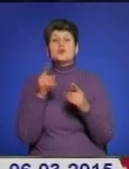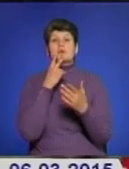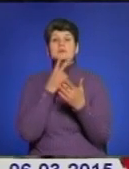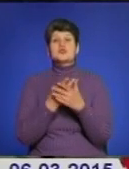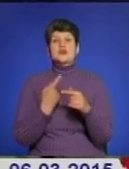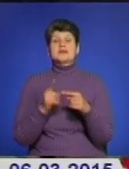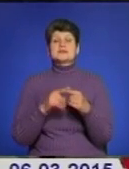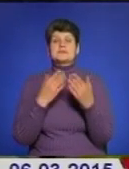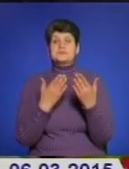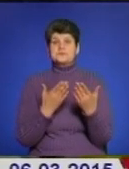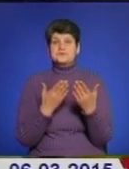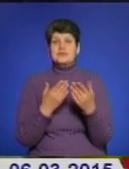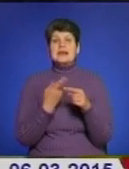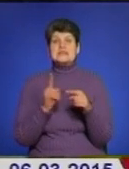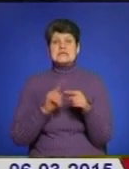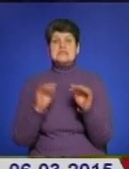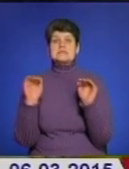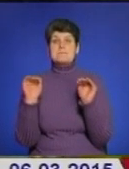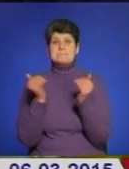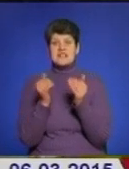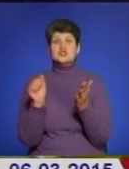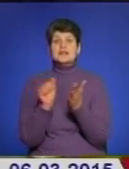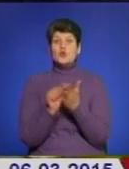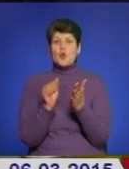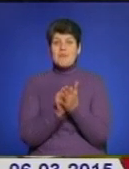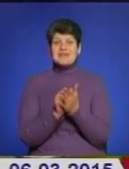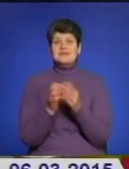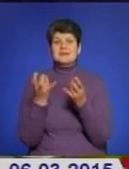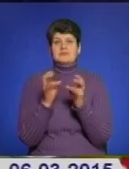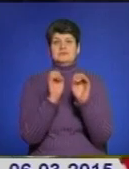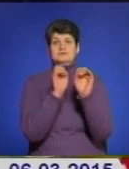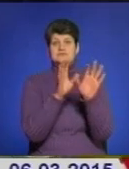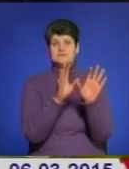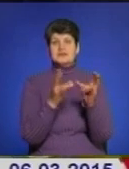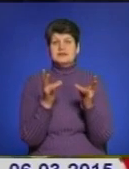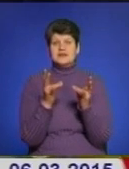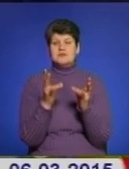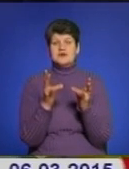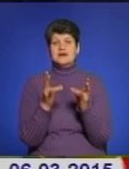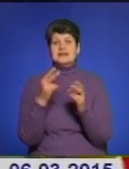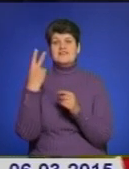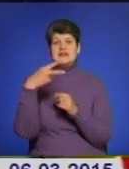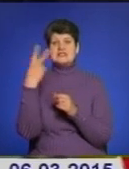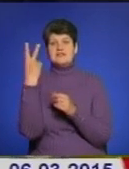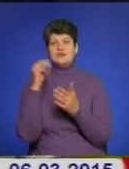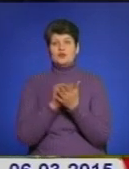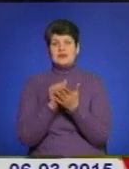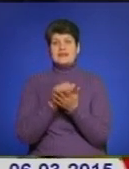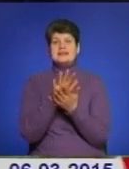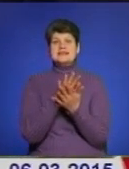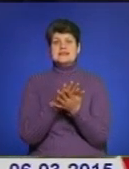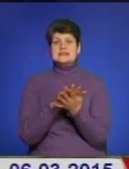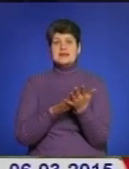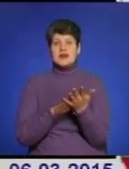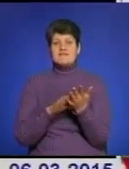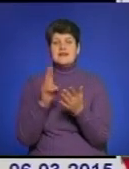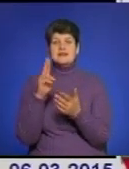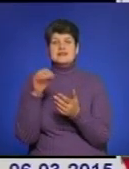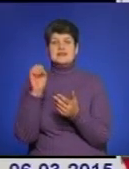Це зменшення документів, які подаються. Їх всього-навсього 22 документи. Це заява і